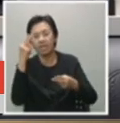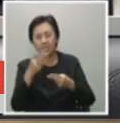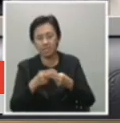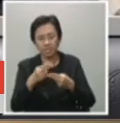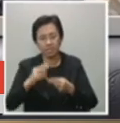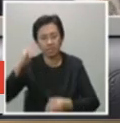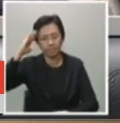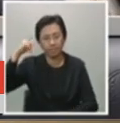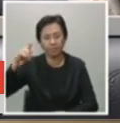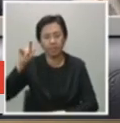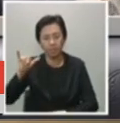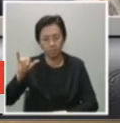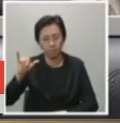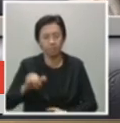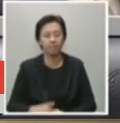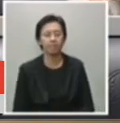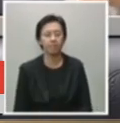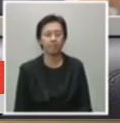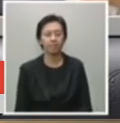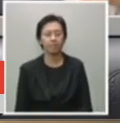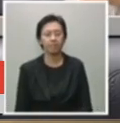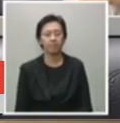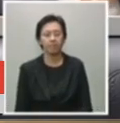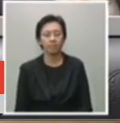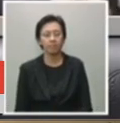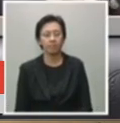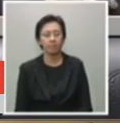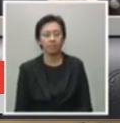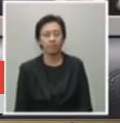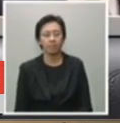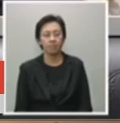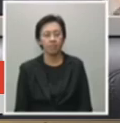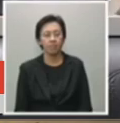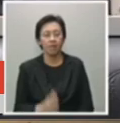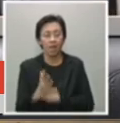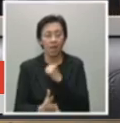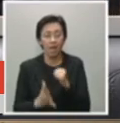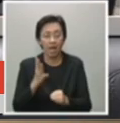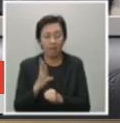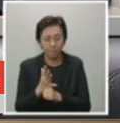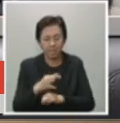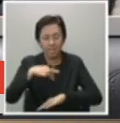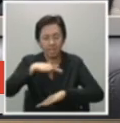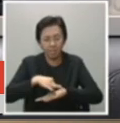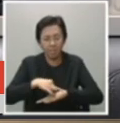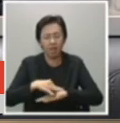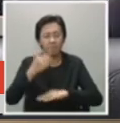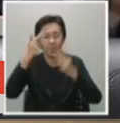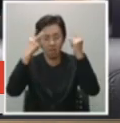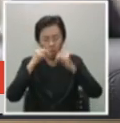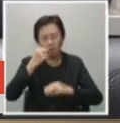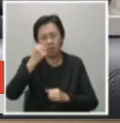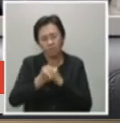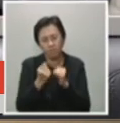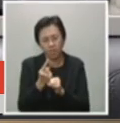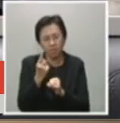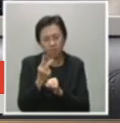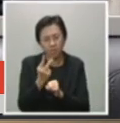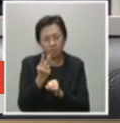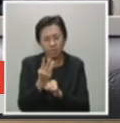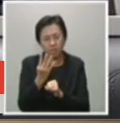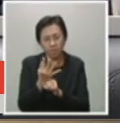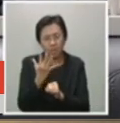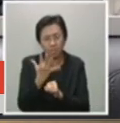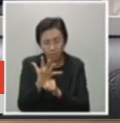อพลเอกประยุทธ์จันทร์โอชานั่นเองค่ะ5ปีในการดำรงตำแหน่งผู้นำสูงสุดของประเทศที่มาจากการป